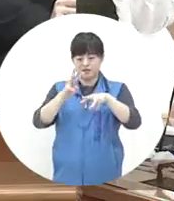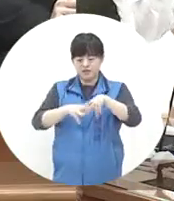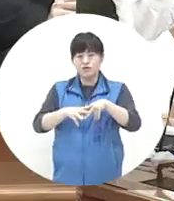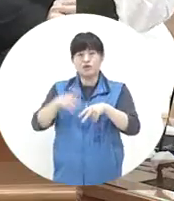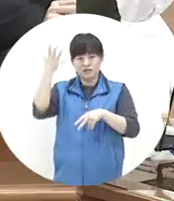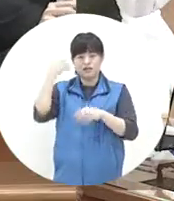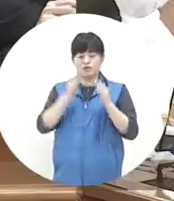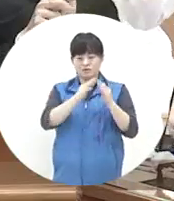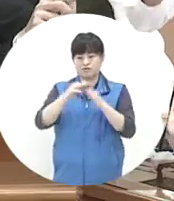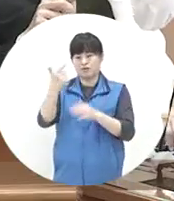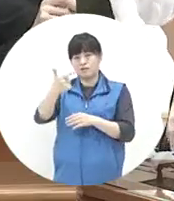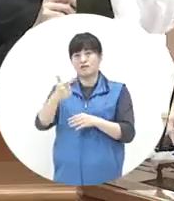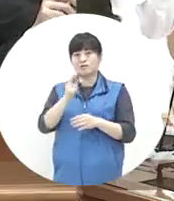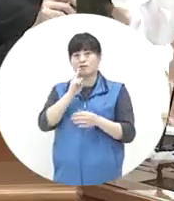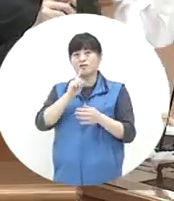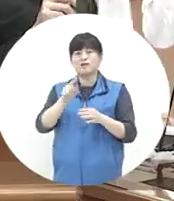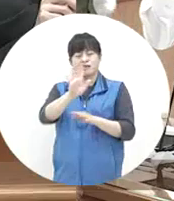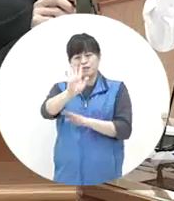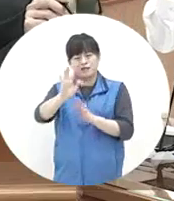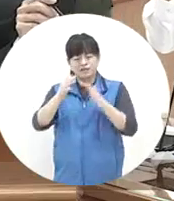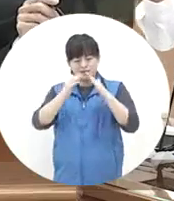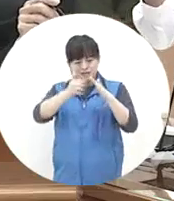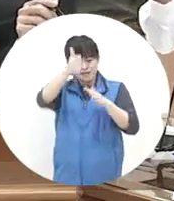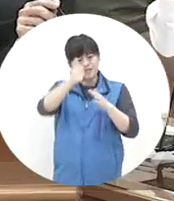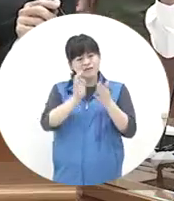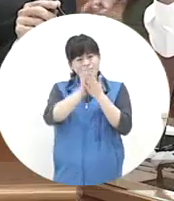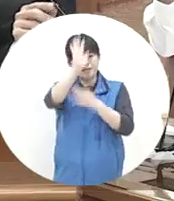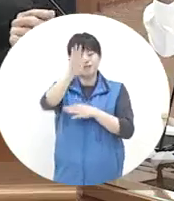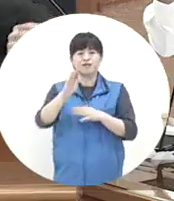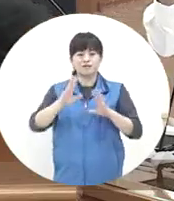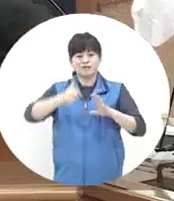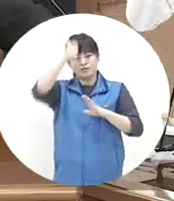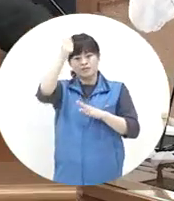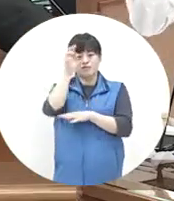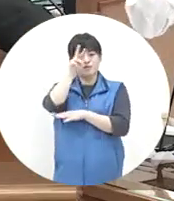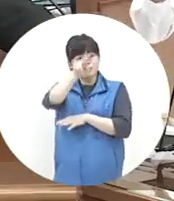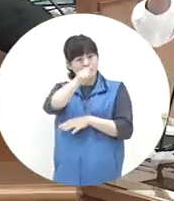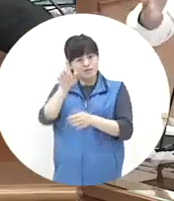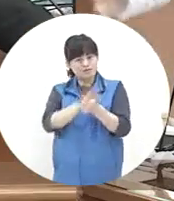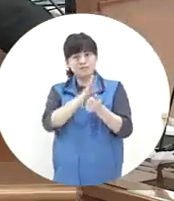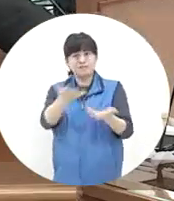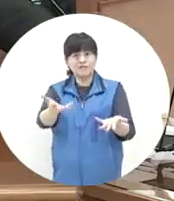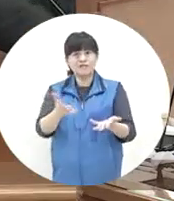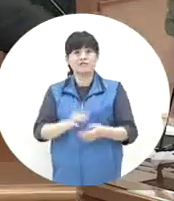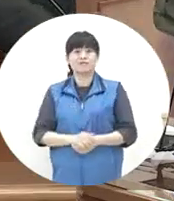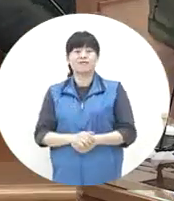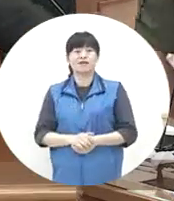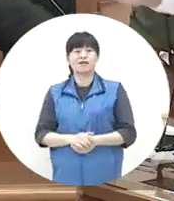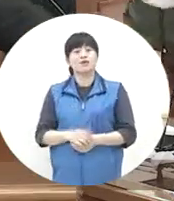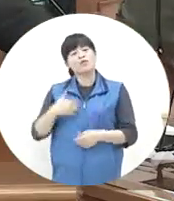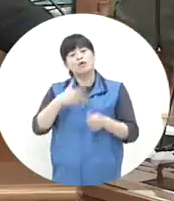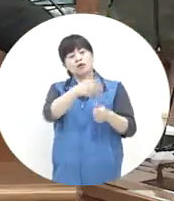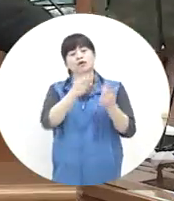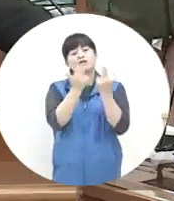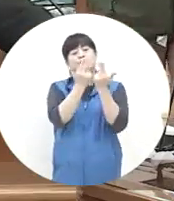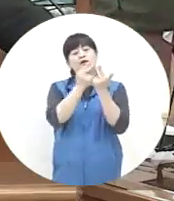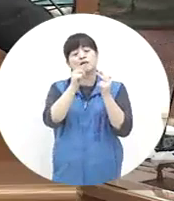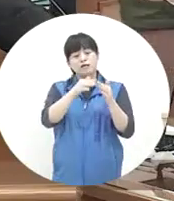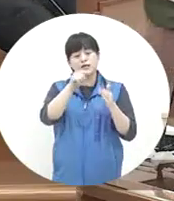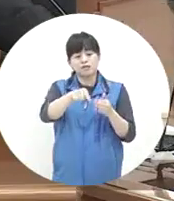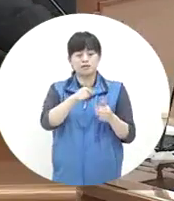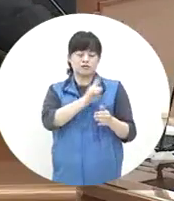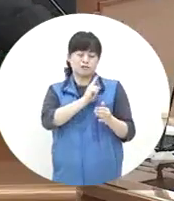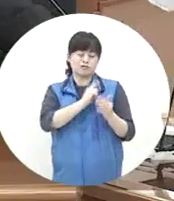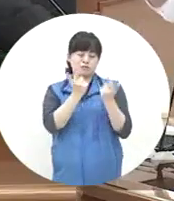就是 没关系。现在是市长未来的总统政见，你要帮他吗？他就问说，你从新北市，你的新北